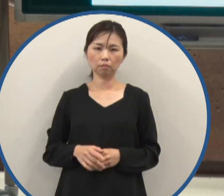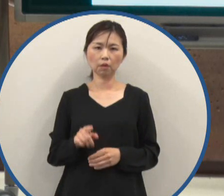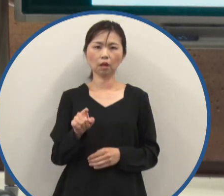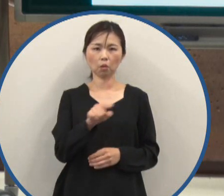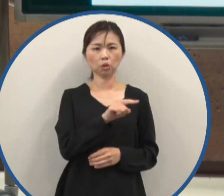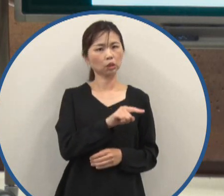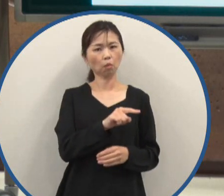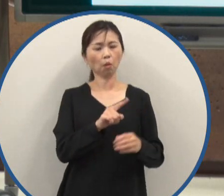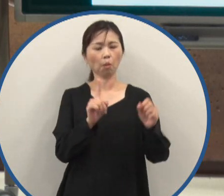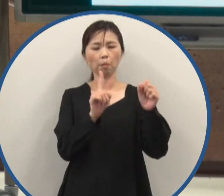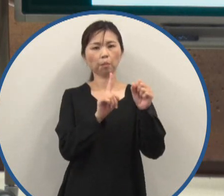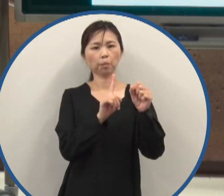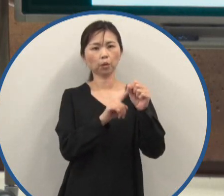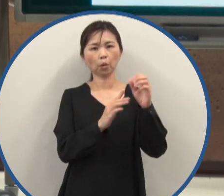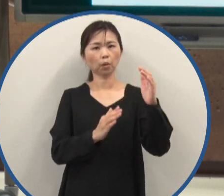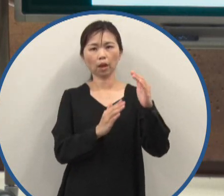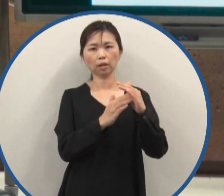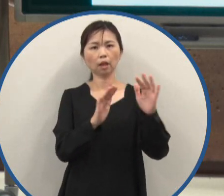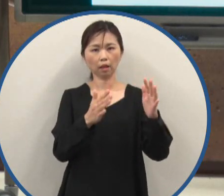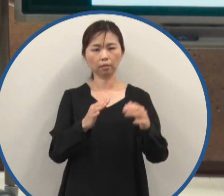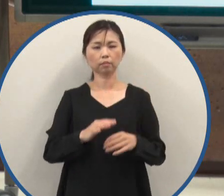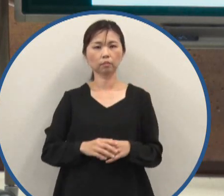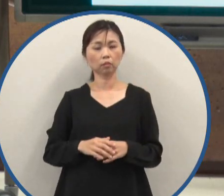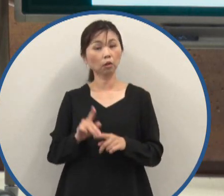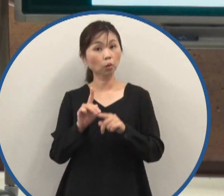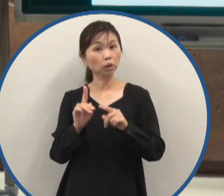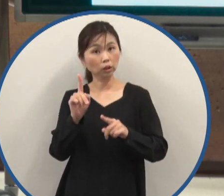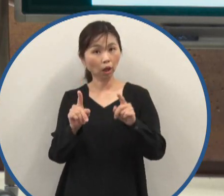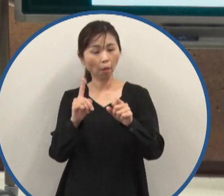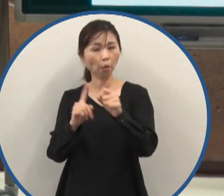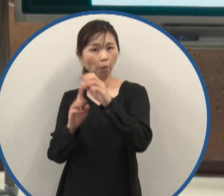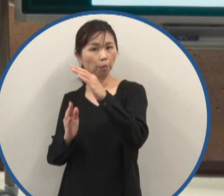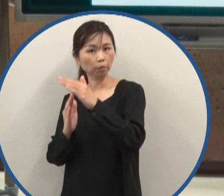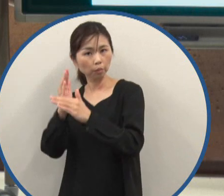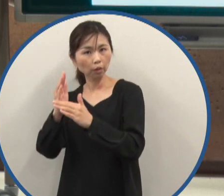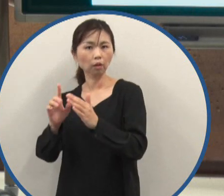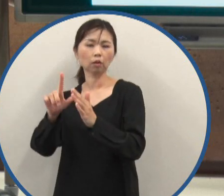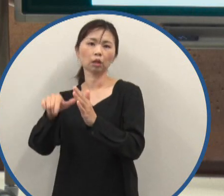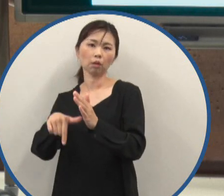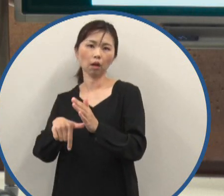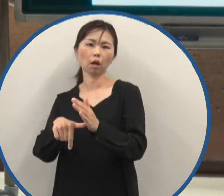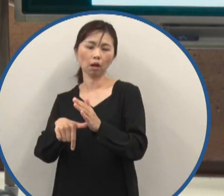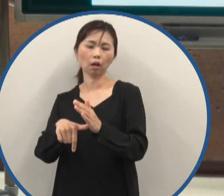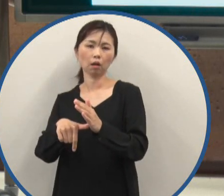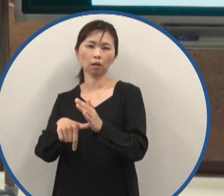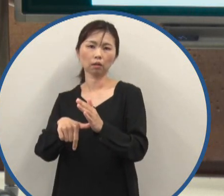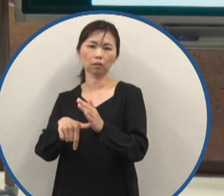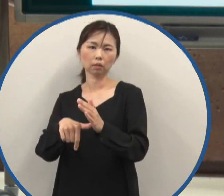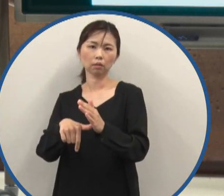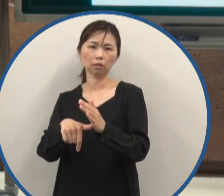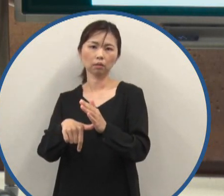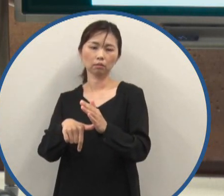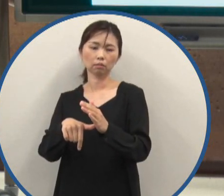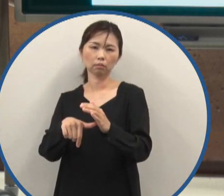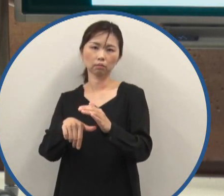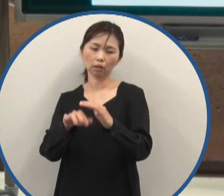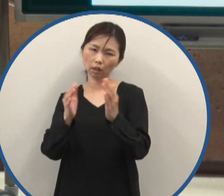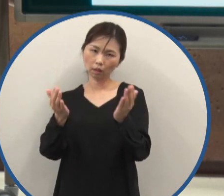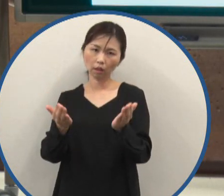ないと。でどっちかが非常にこう大きく出ればですね、それで、まあ、トータルとして